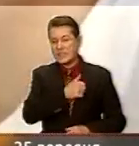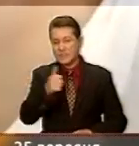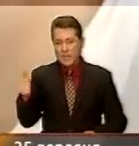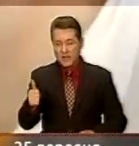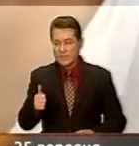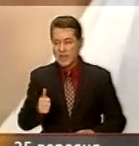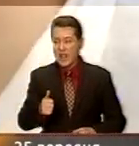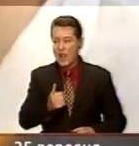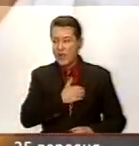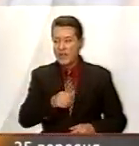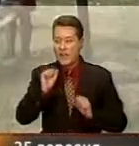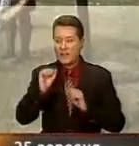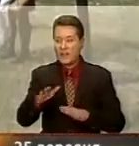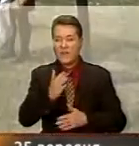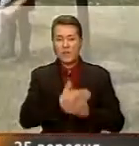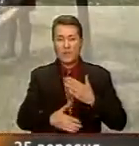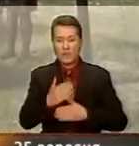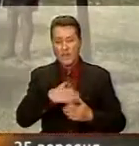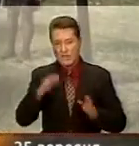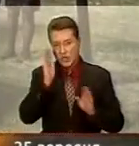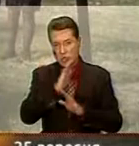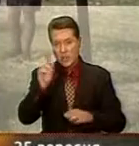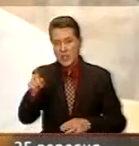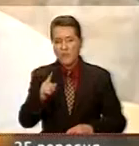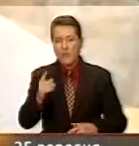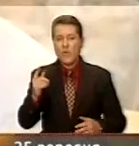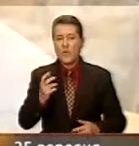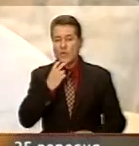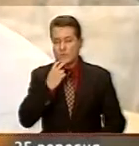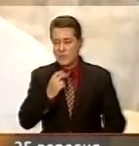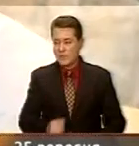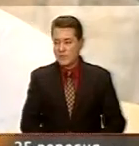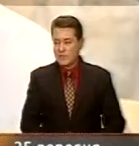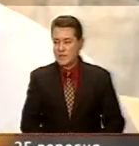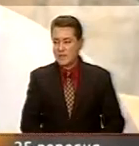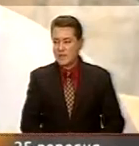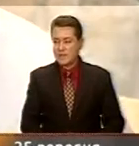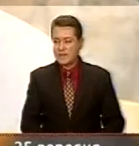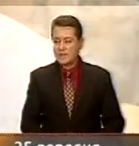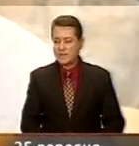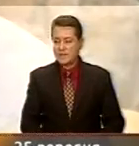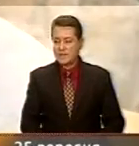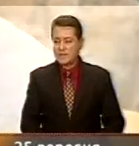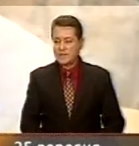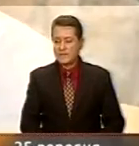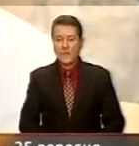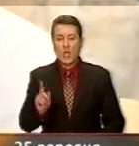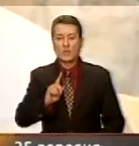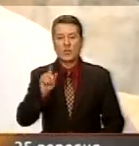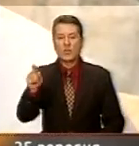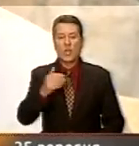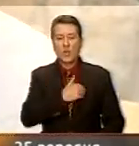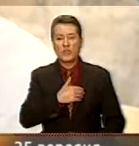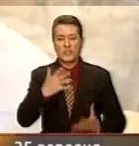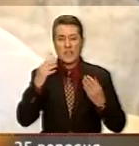хотіли віддавати до будинку інваліда, та доля йому усміхнулася. До мене воспитательки підійшли, спросили, що ти хочеш на день народження.